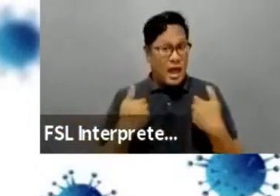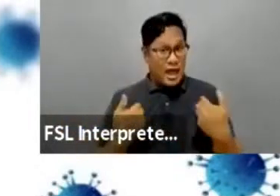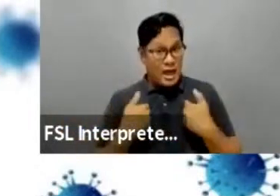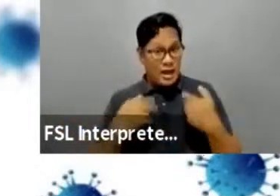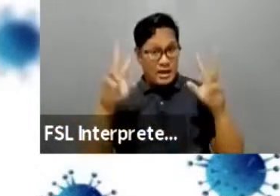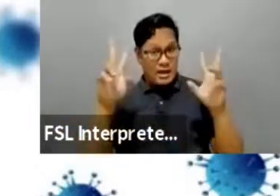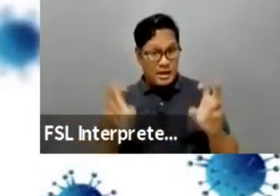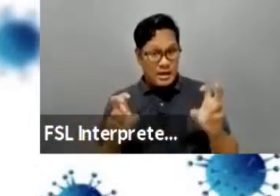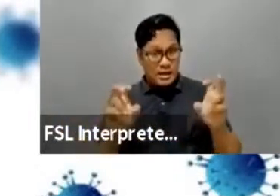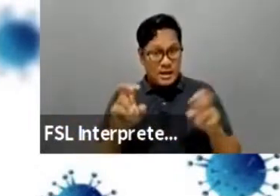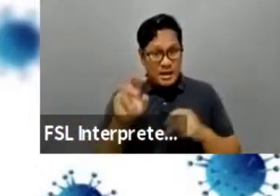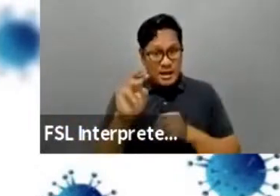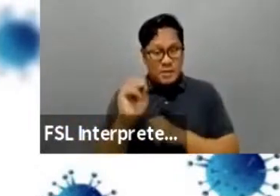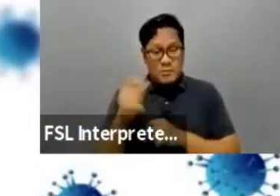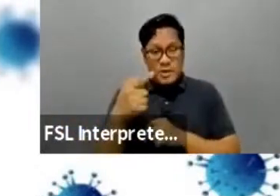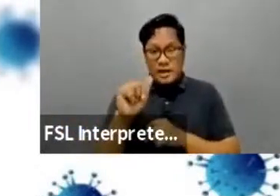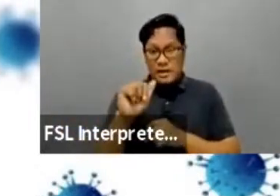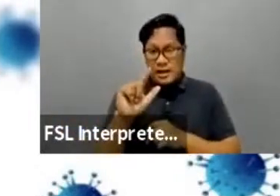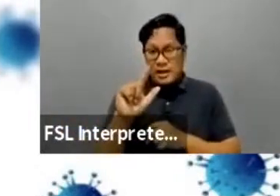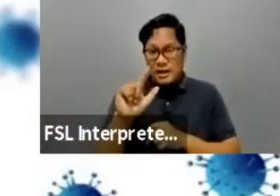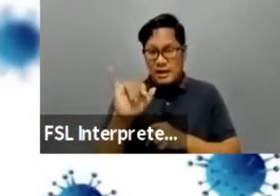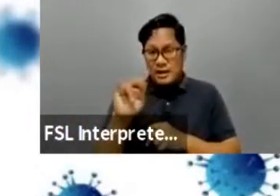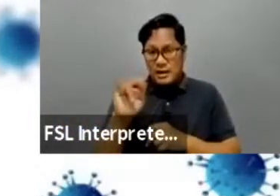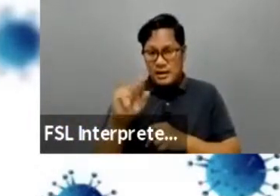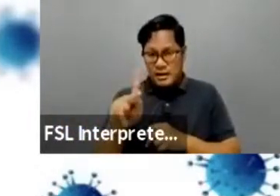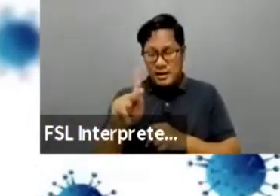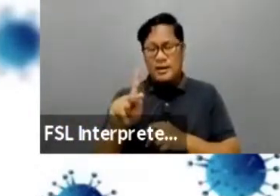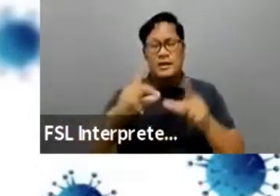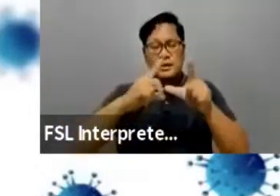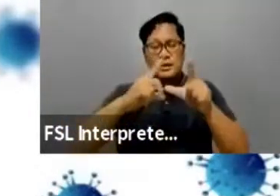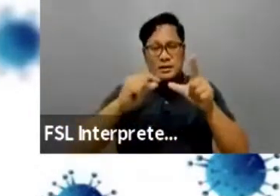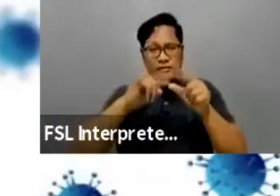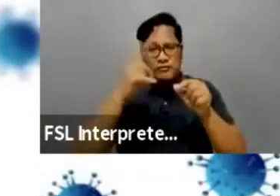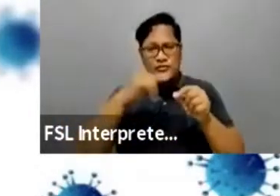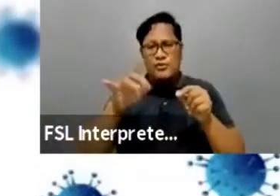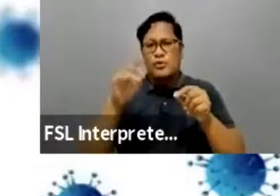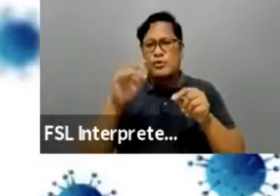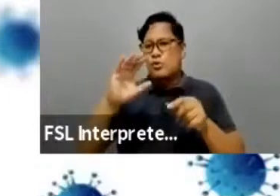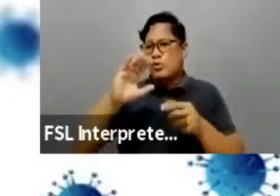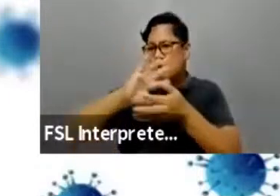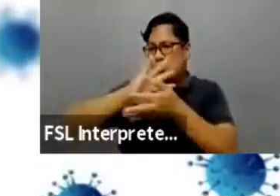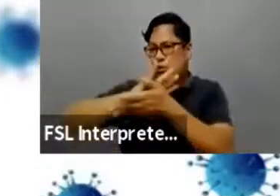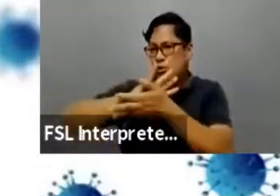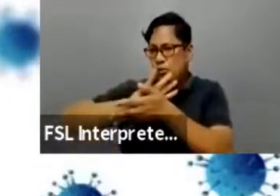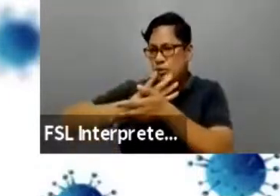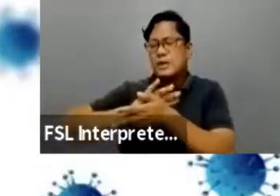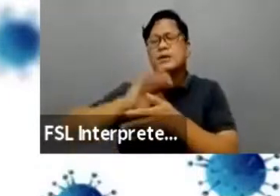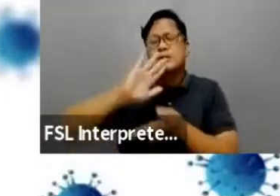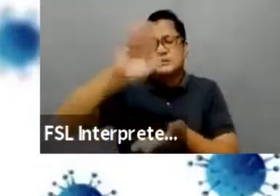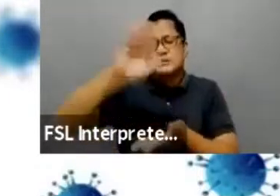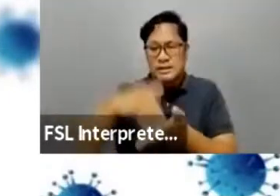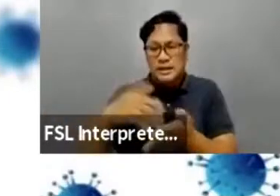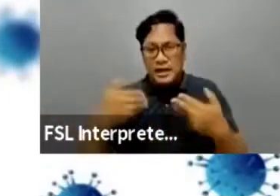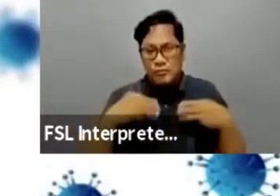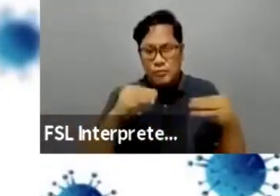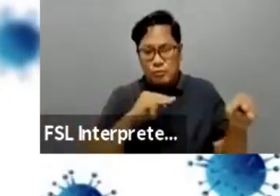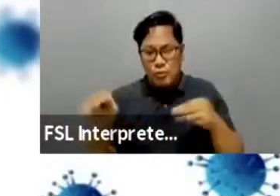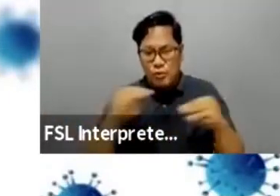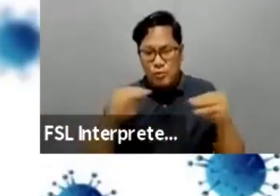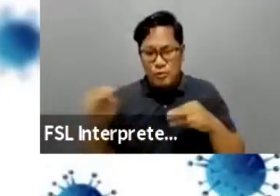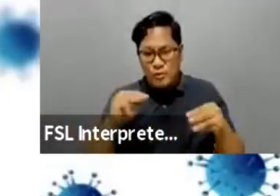mga megaligtas COVID centers. Meron tayong mga mobile o